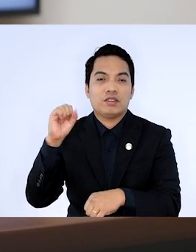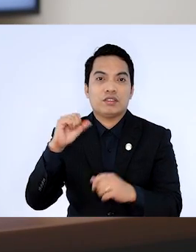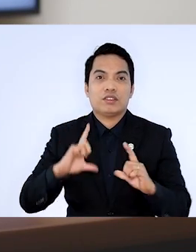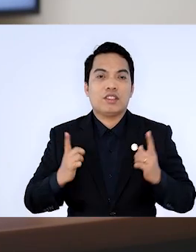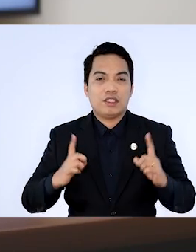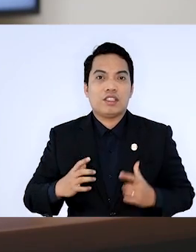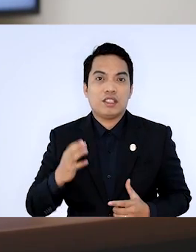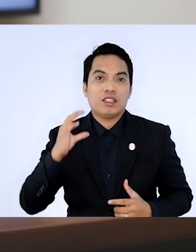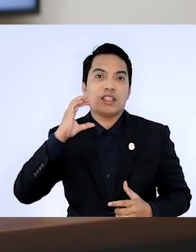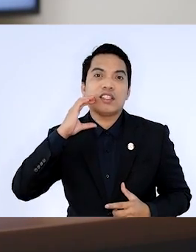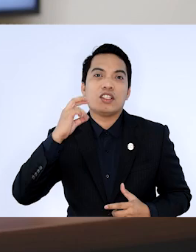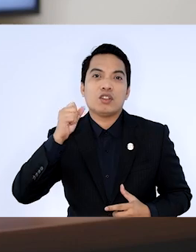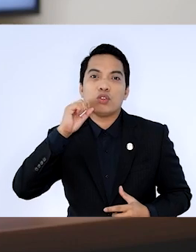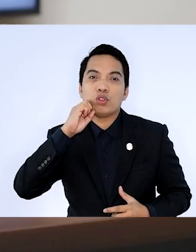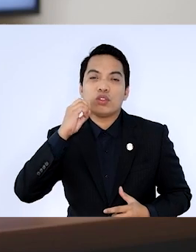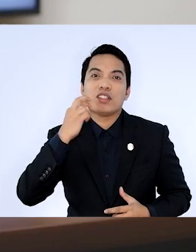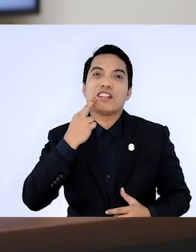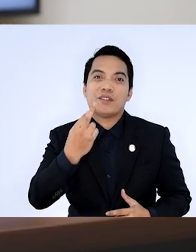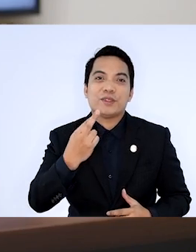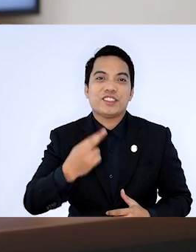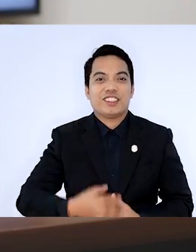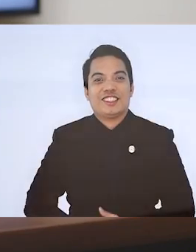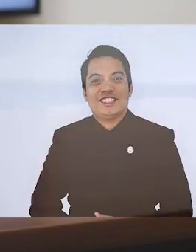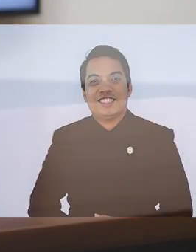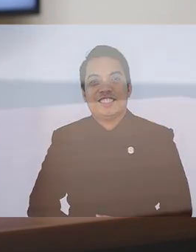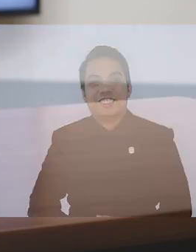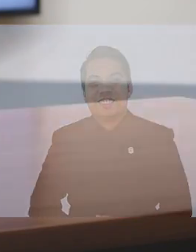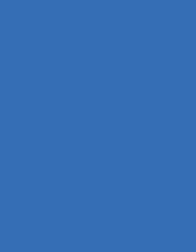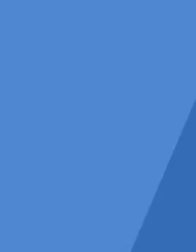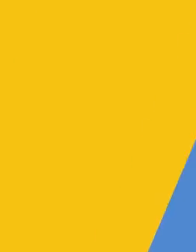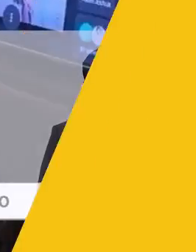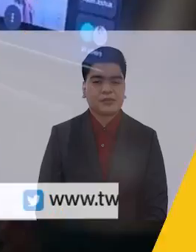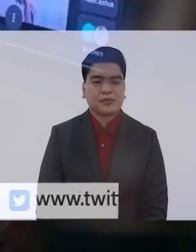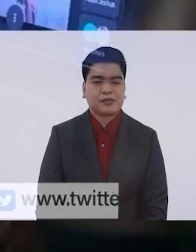Si kapatid na Catherine Urtula para sa iba pang mga detalye.